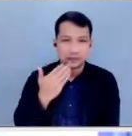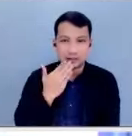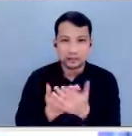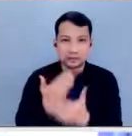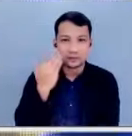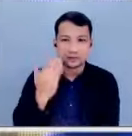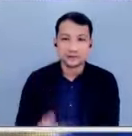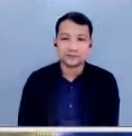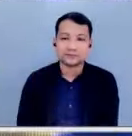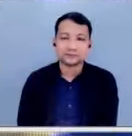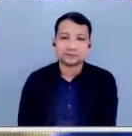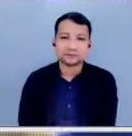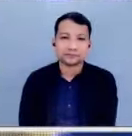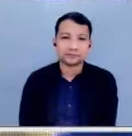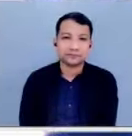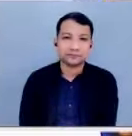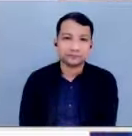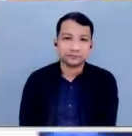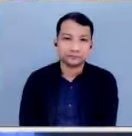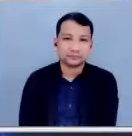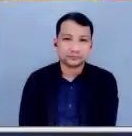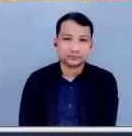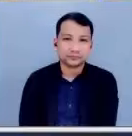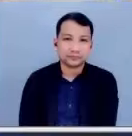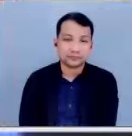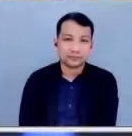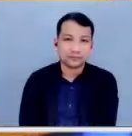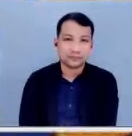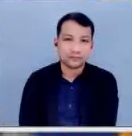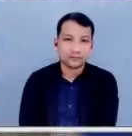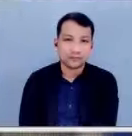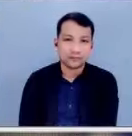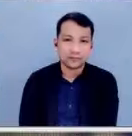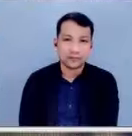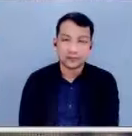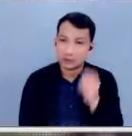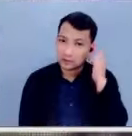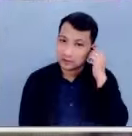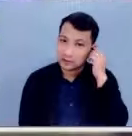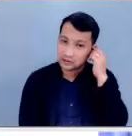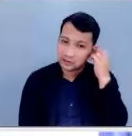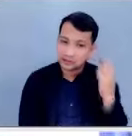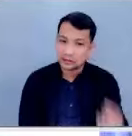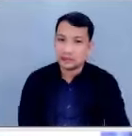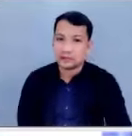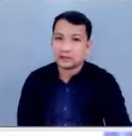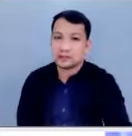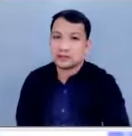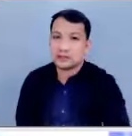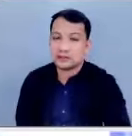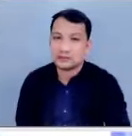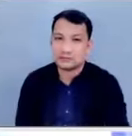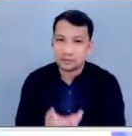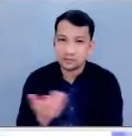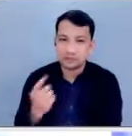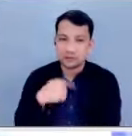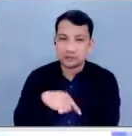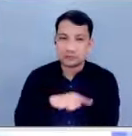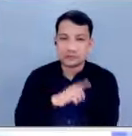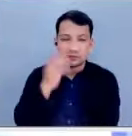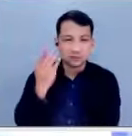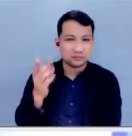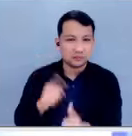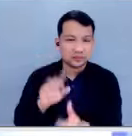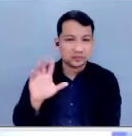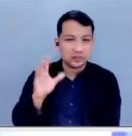morning, everyone. Good morning, blooming. Mommy. Thank you. Mommy Arlene, let's get on it. Kasi alam mo, first time ko itong makita. Tinatanong ko nga si Jess